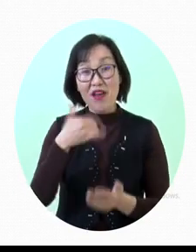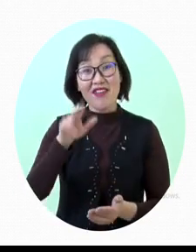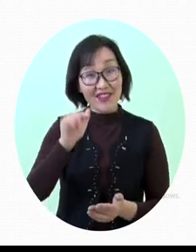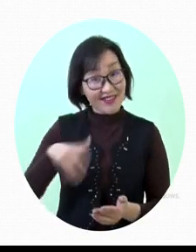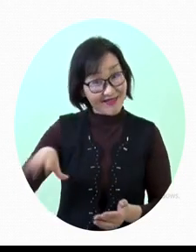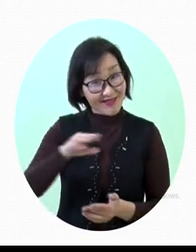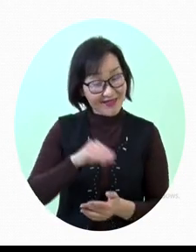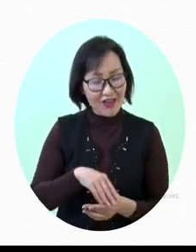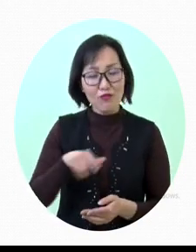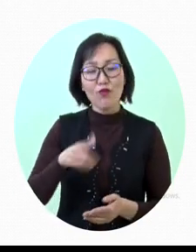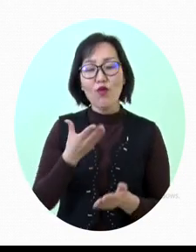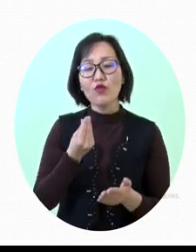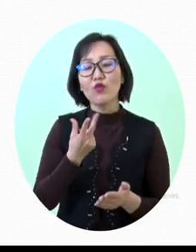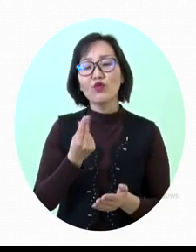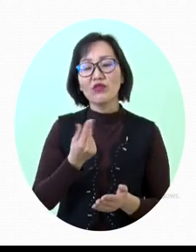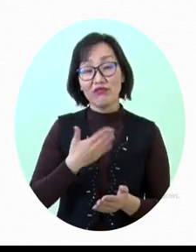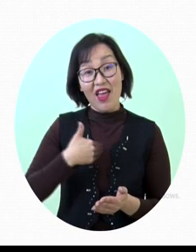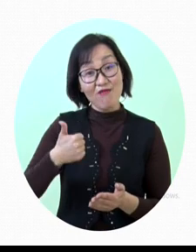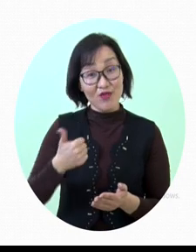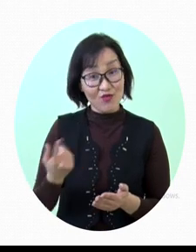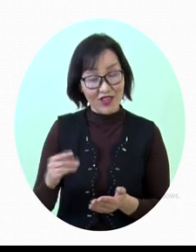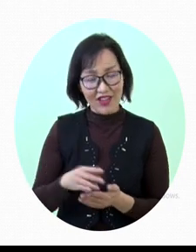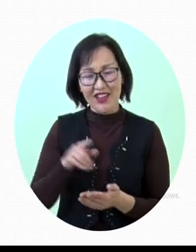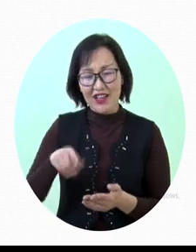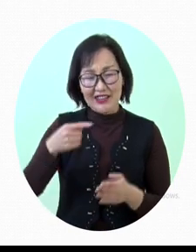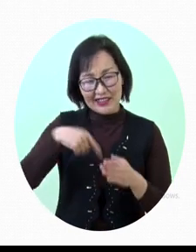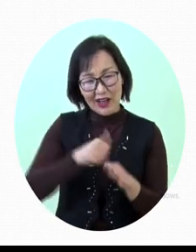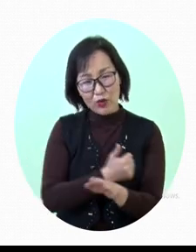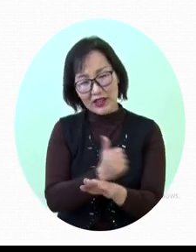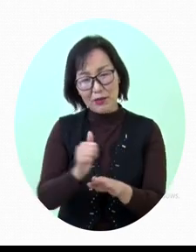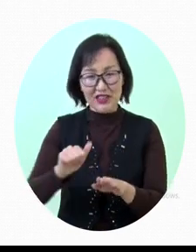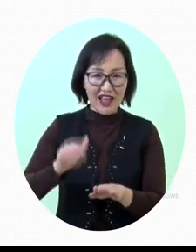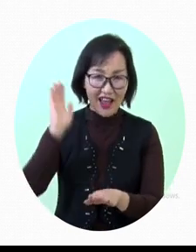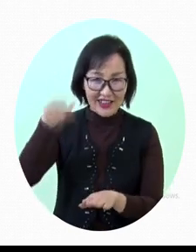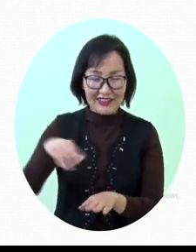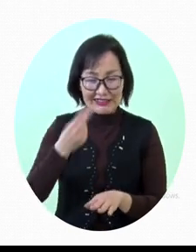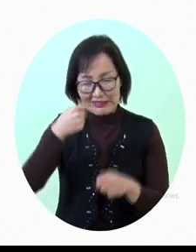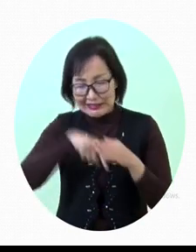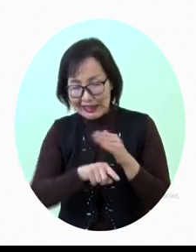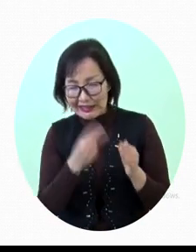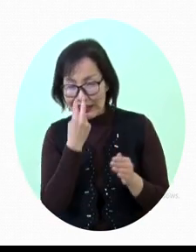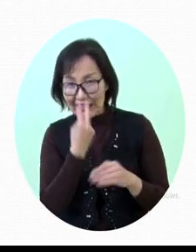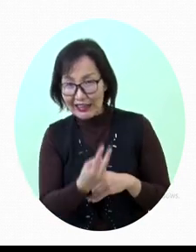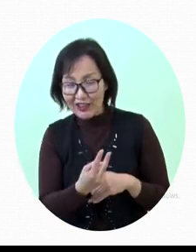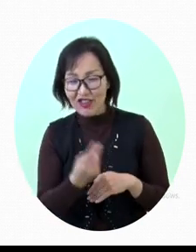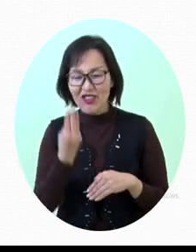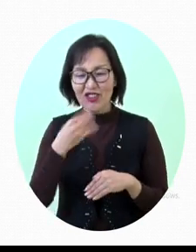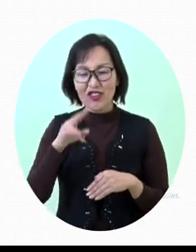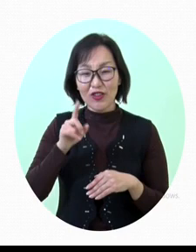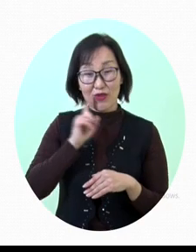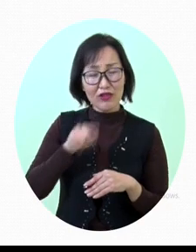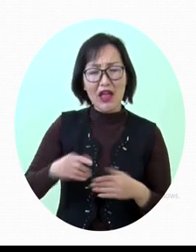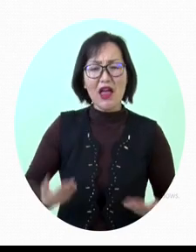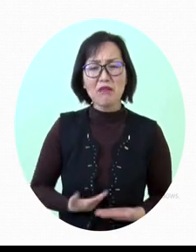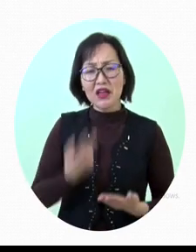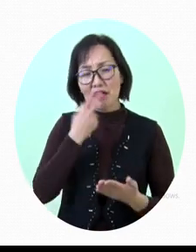байдаг зүйл учраас бодтой зүйл. А цаг хугацааны машинаар аялах, далдыг харах, шидтэн болох гэдэг маань